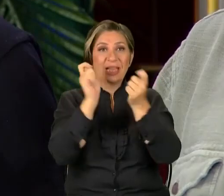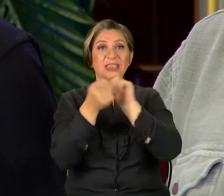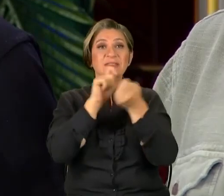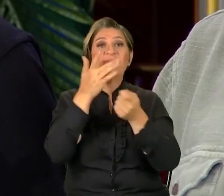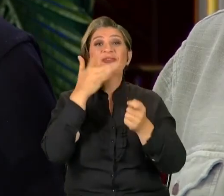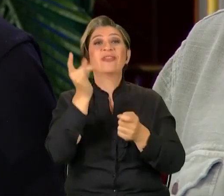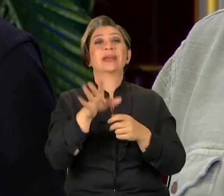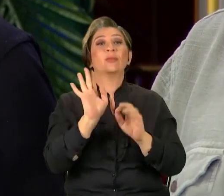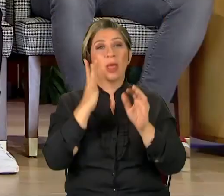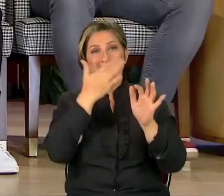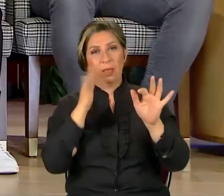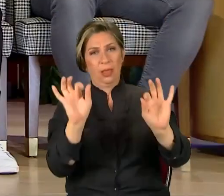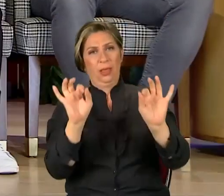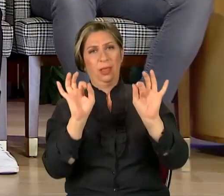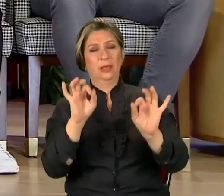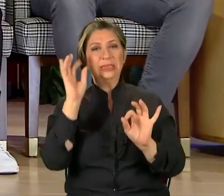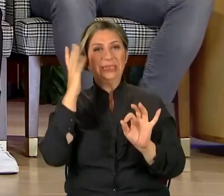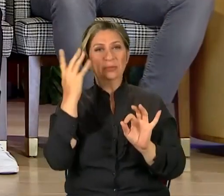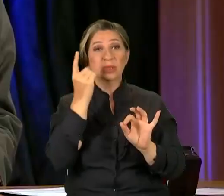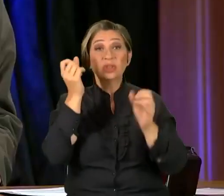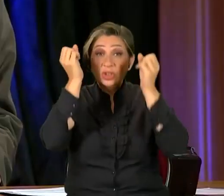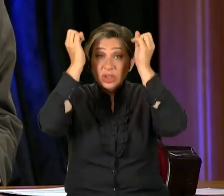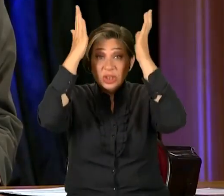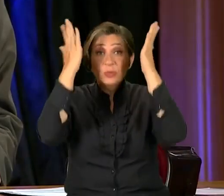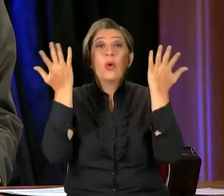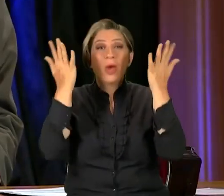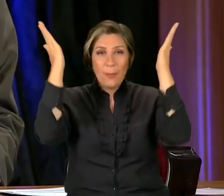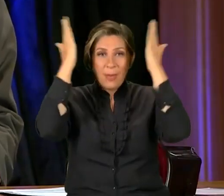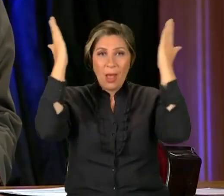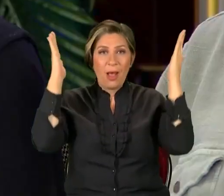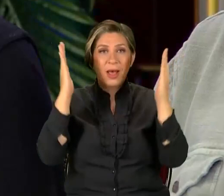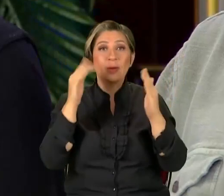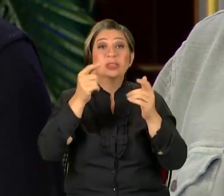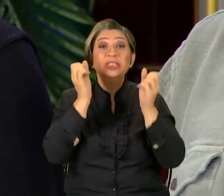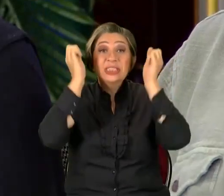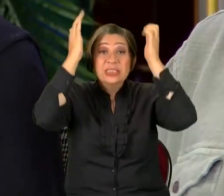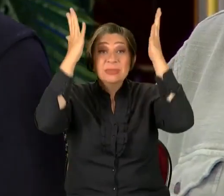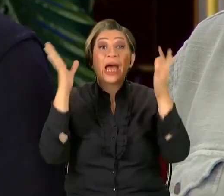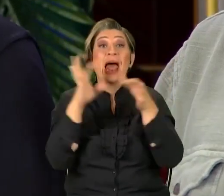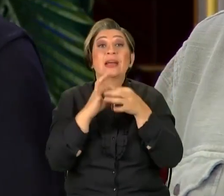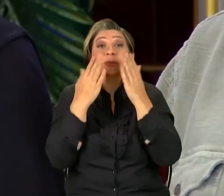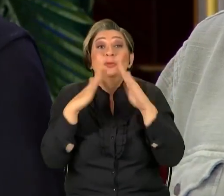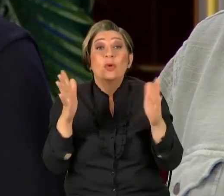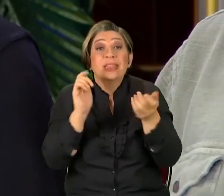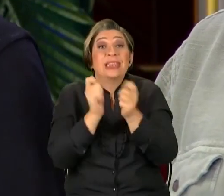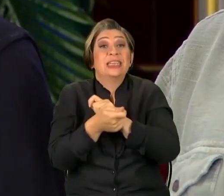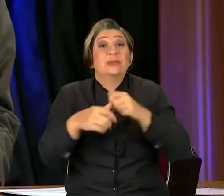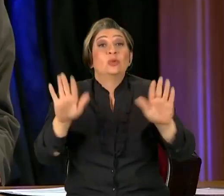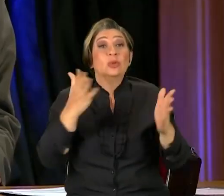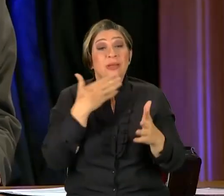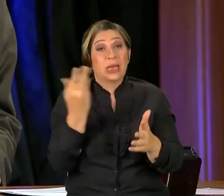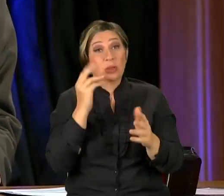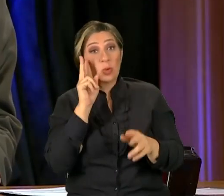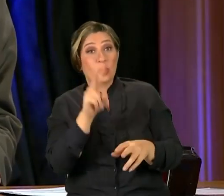edilemiyor çok fazla. Sende hiçbir değişiklik yok hakikaten. Bu deli edici bir şey. Yok, çıkmıyor abi. Böyle kaldı. Ya bunun çıkmasıyla alakası yok. Değişmiyorsun. Çok